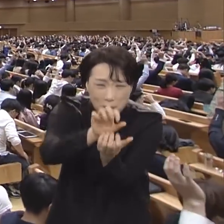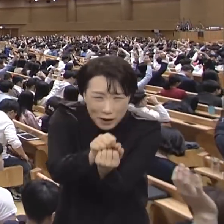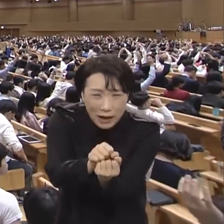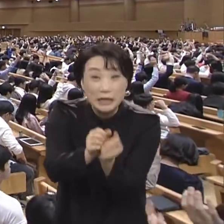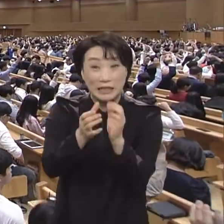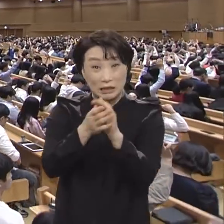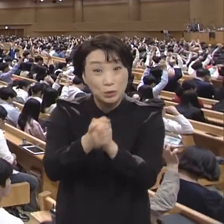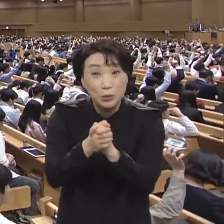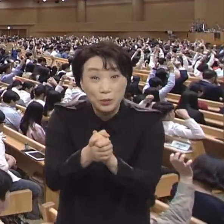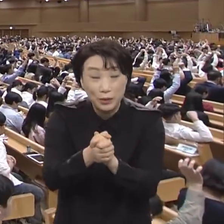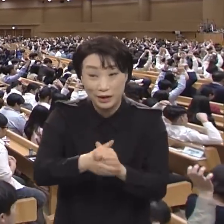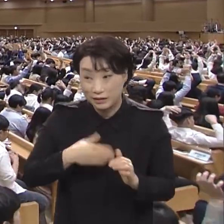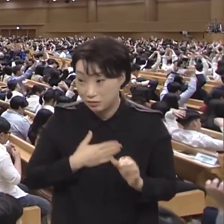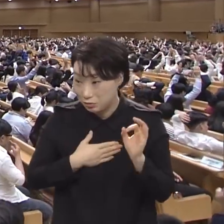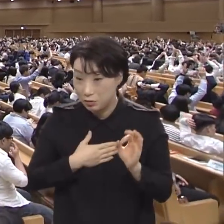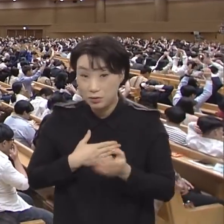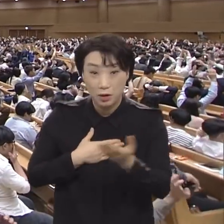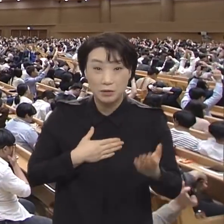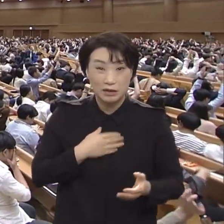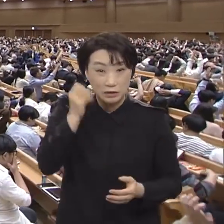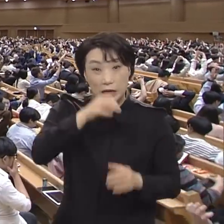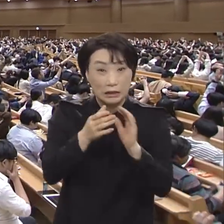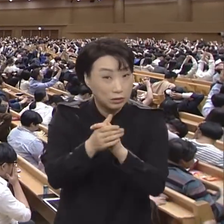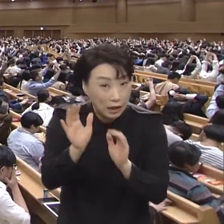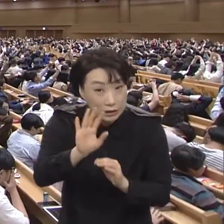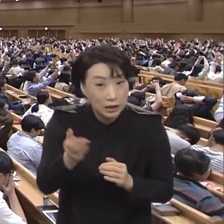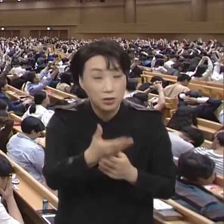애절하게 기도합니다.